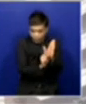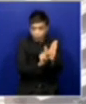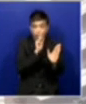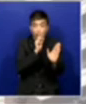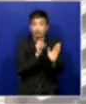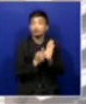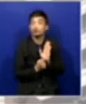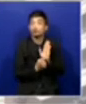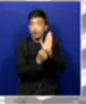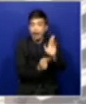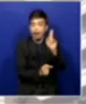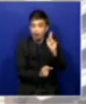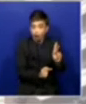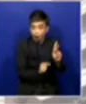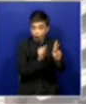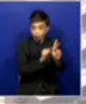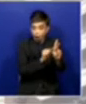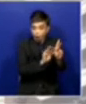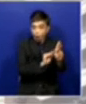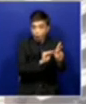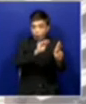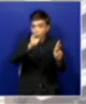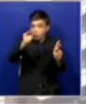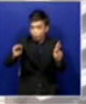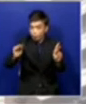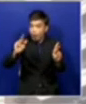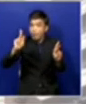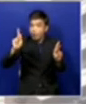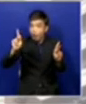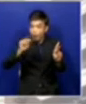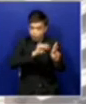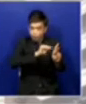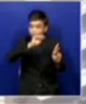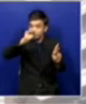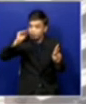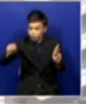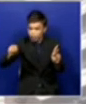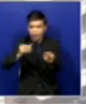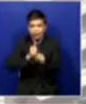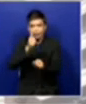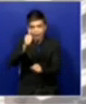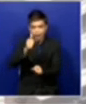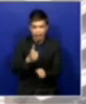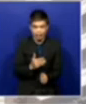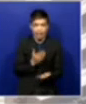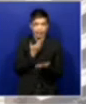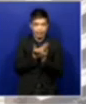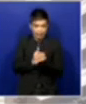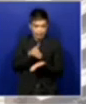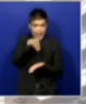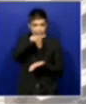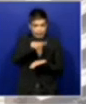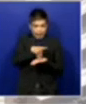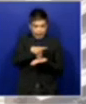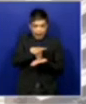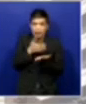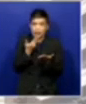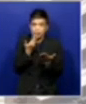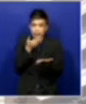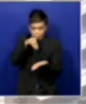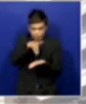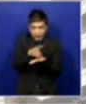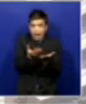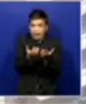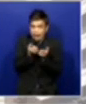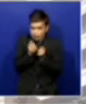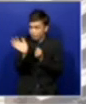ได้ผมถามท่านประธานครับตามวิธีการงบประมาณงบกลางไม่ใช่หน่วยรับงบประมาณครับมันเป็นประเภทรายจ่าย